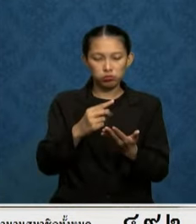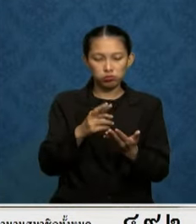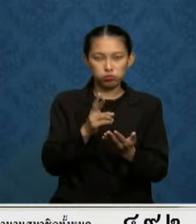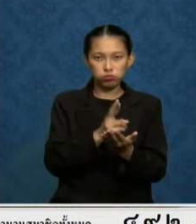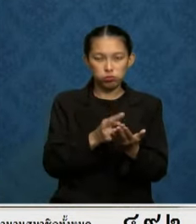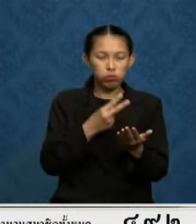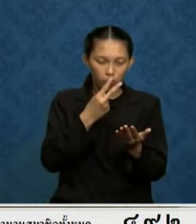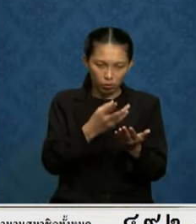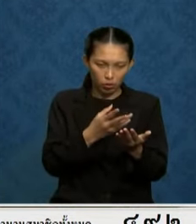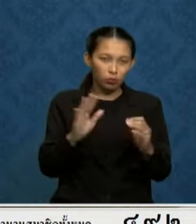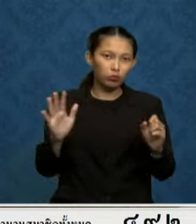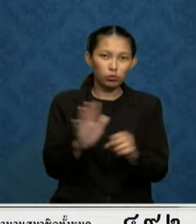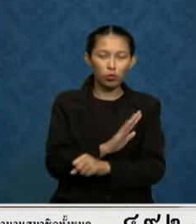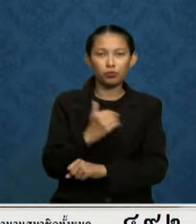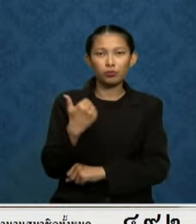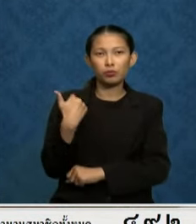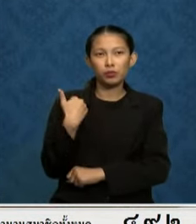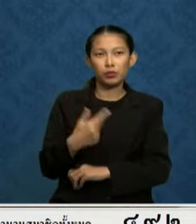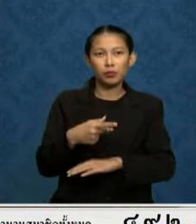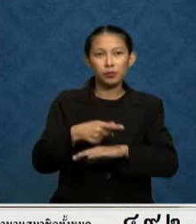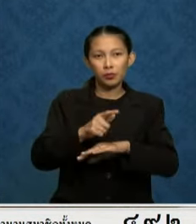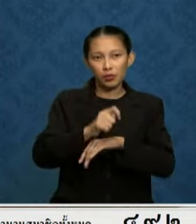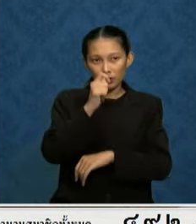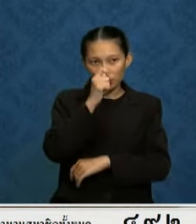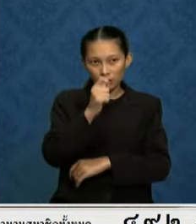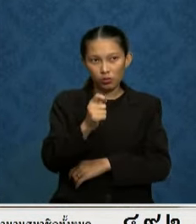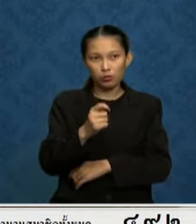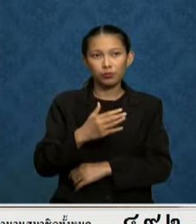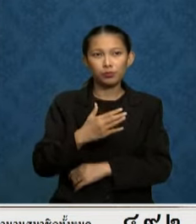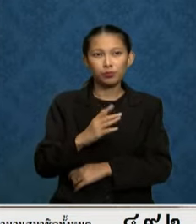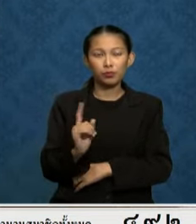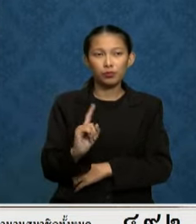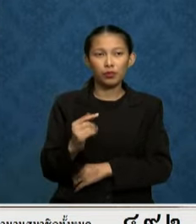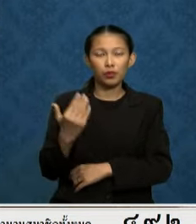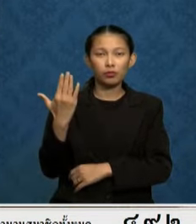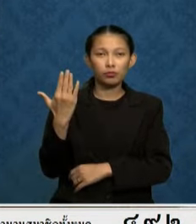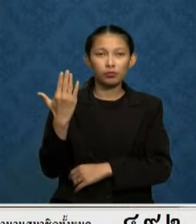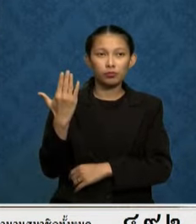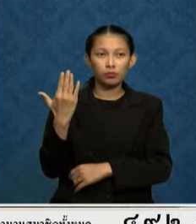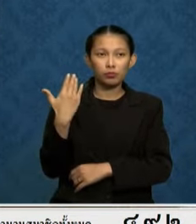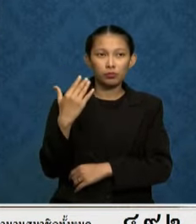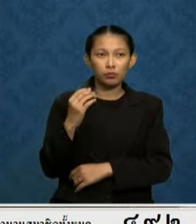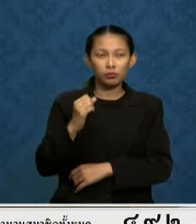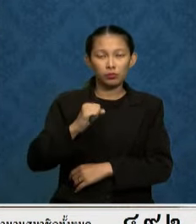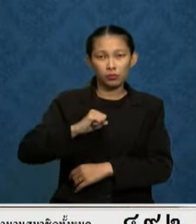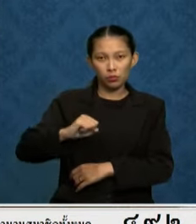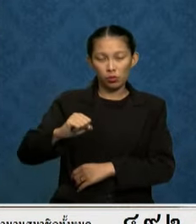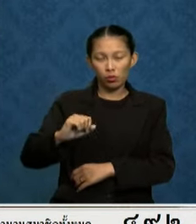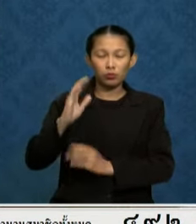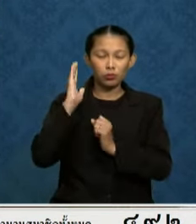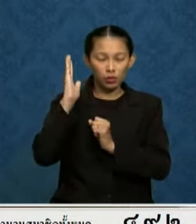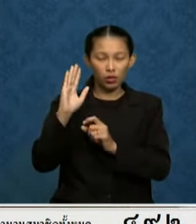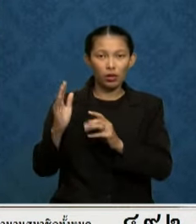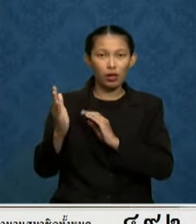ครบท่วนนะครับท่กัครบครับอย่างที่ท่านสมาชิก imprisonedข้ามือของกผมด้พูดไป